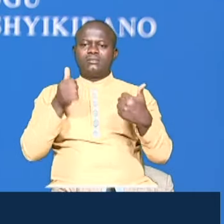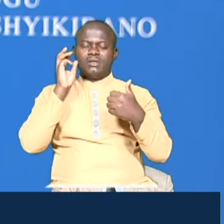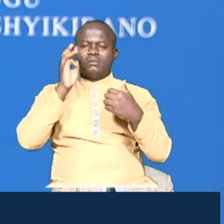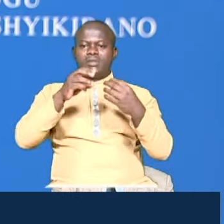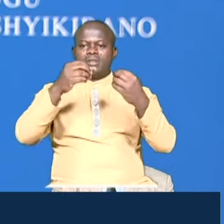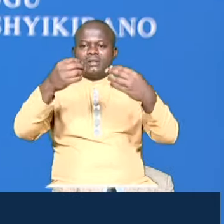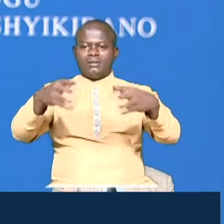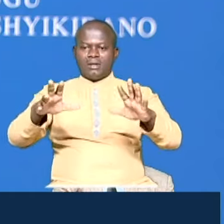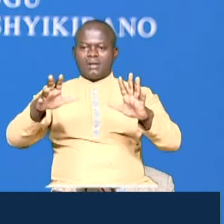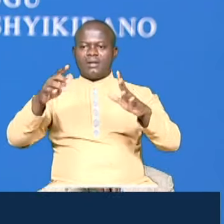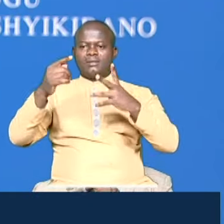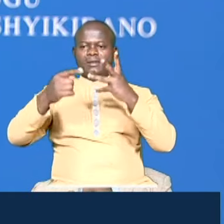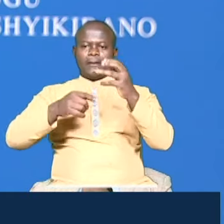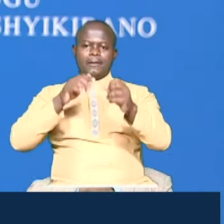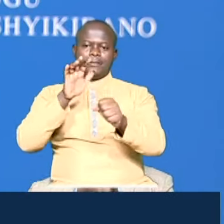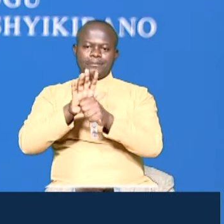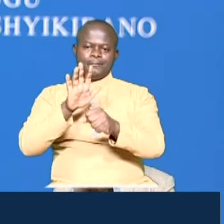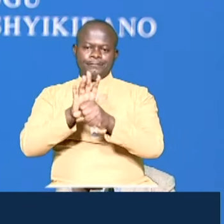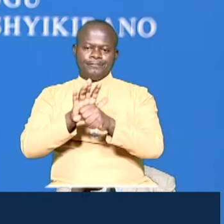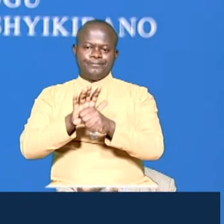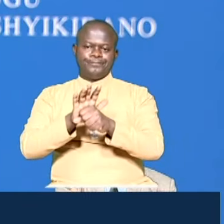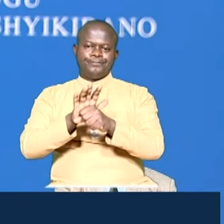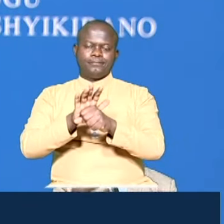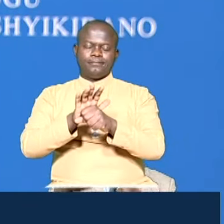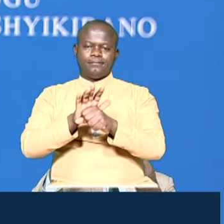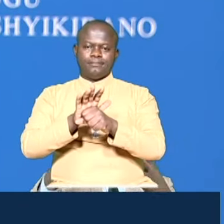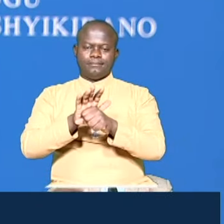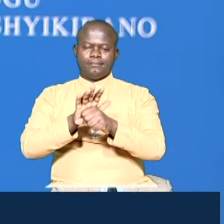muzatakaza byinshi